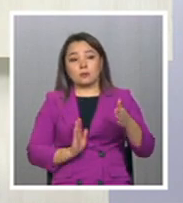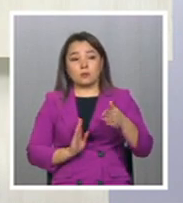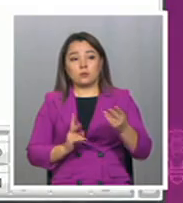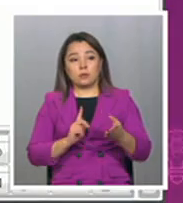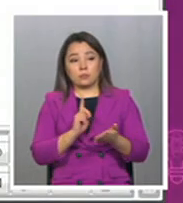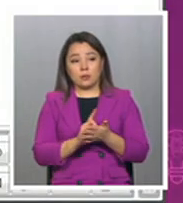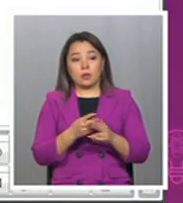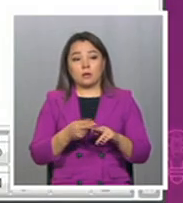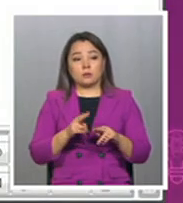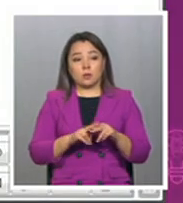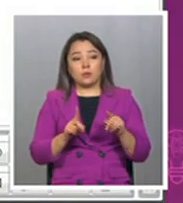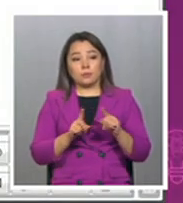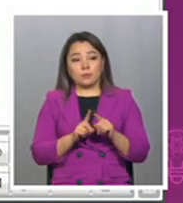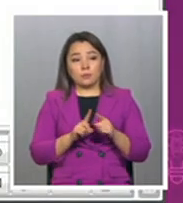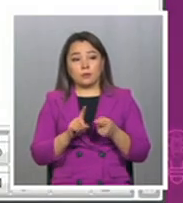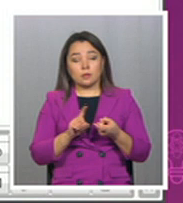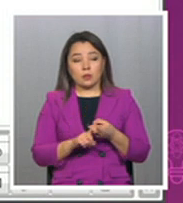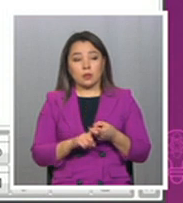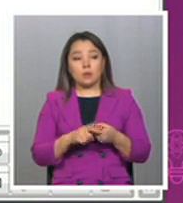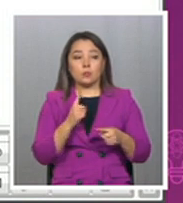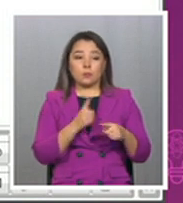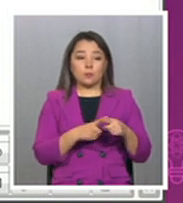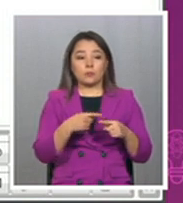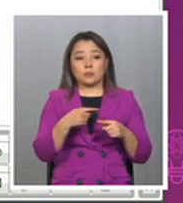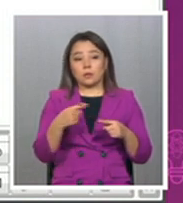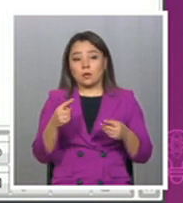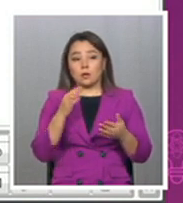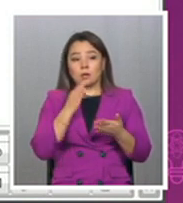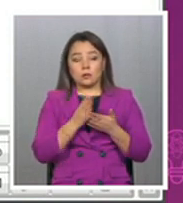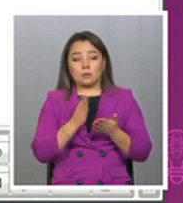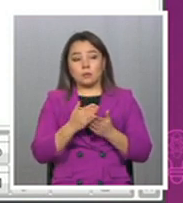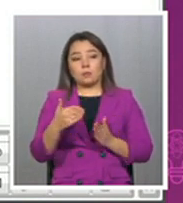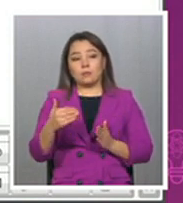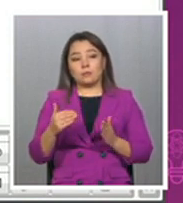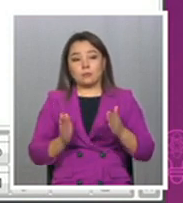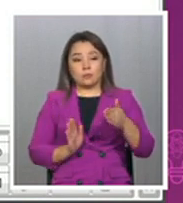Сәйкесінше, оң теріс мәндерге ие болады.